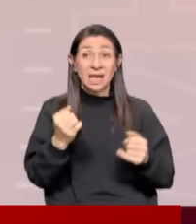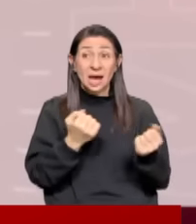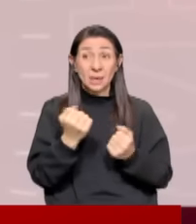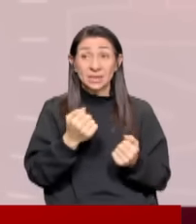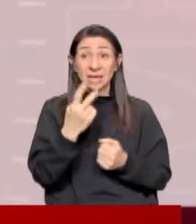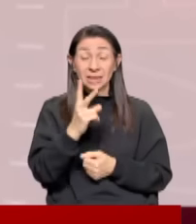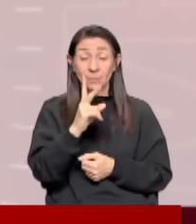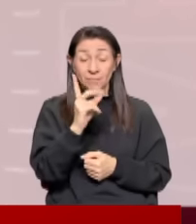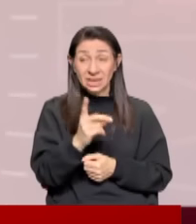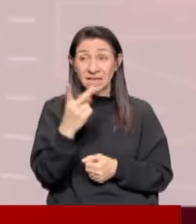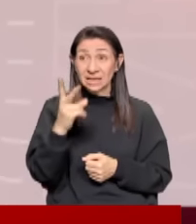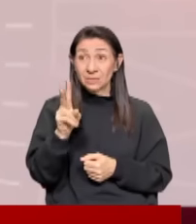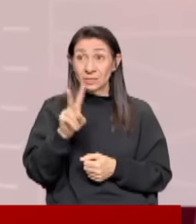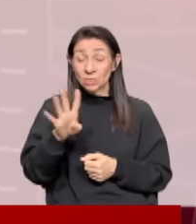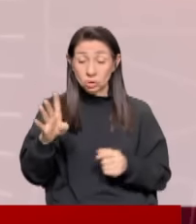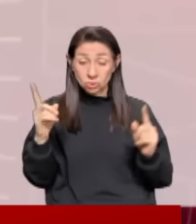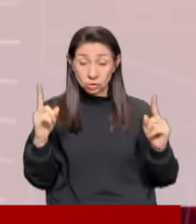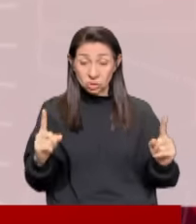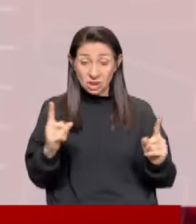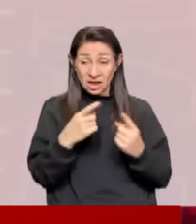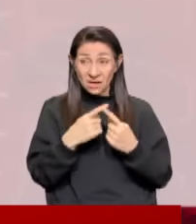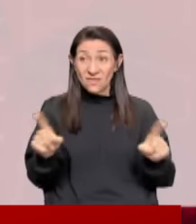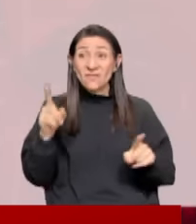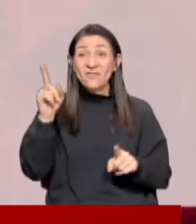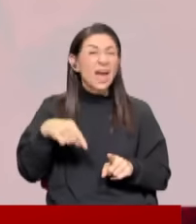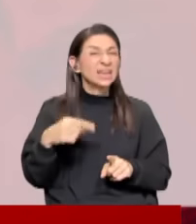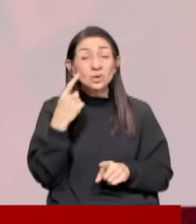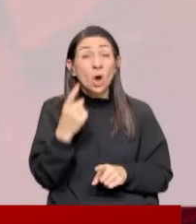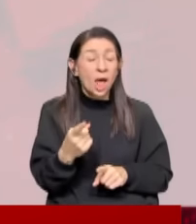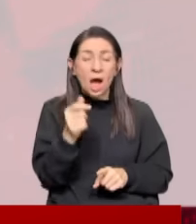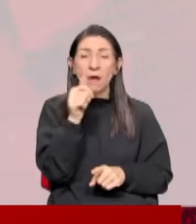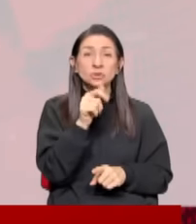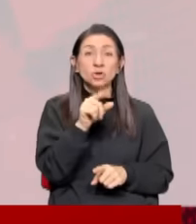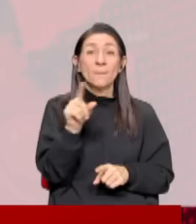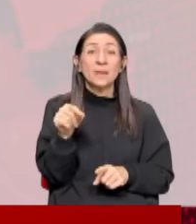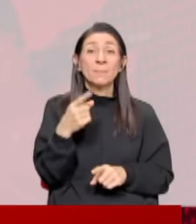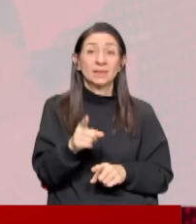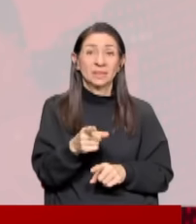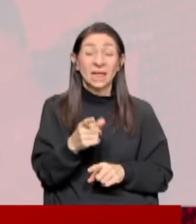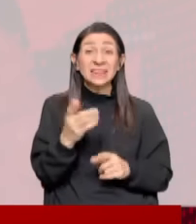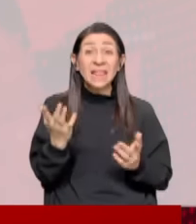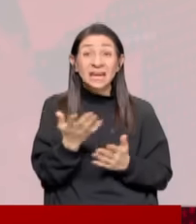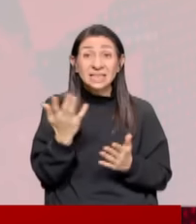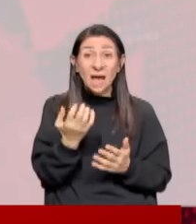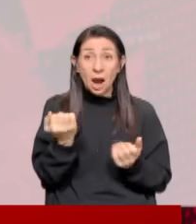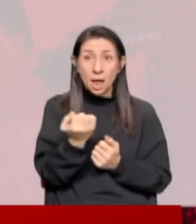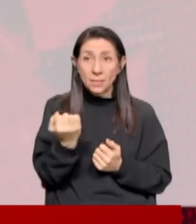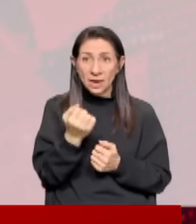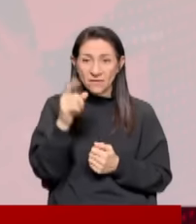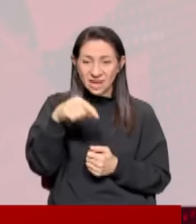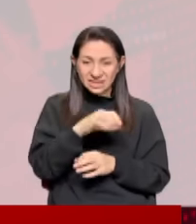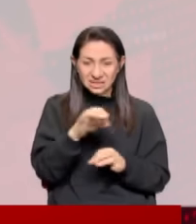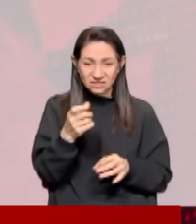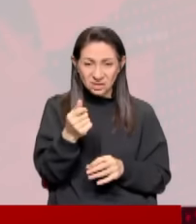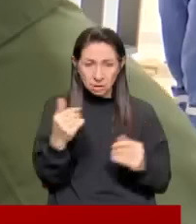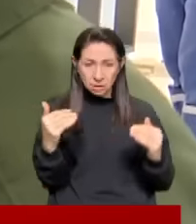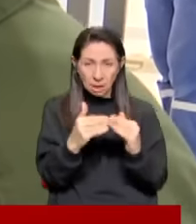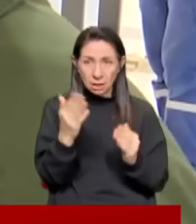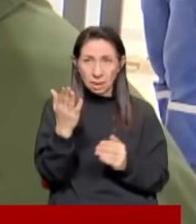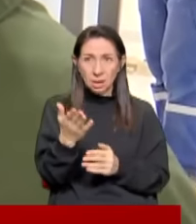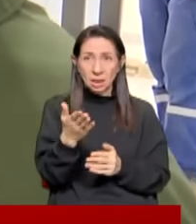otomobilde 2001 ile 2024 yılları arasındaki vergi farkı 611 bin lira. Neredeyse otomobilin vergisiz fiyatına